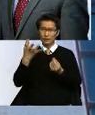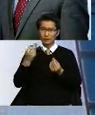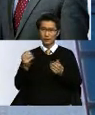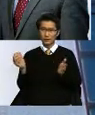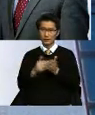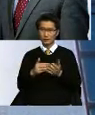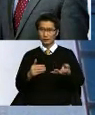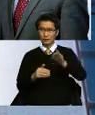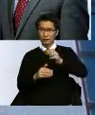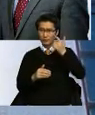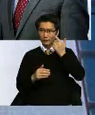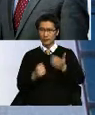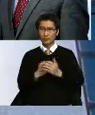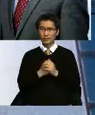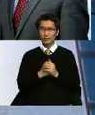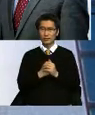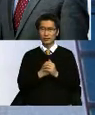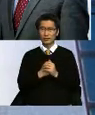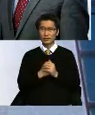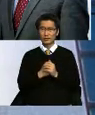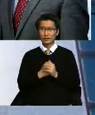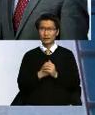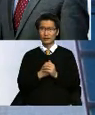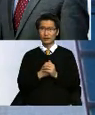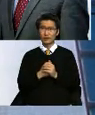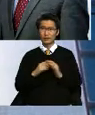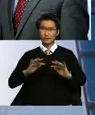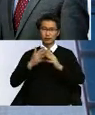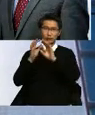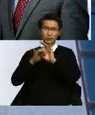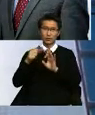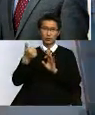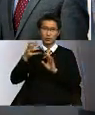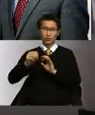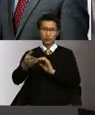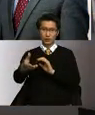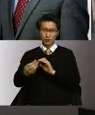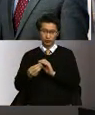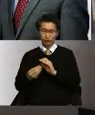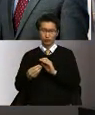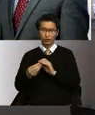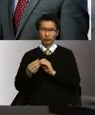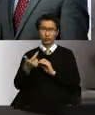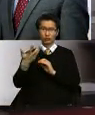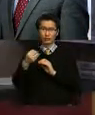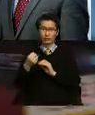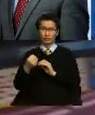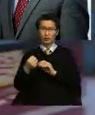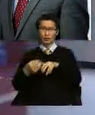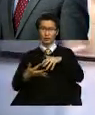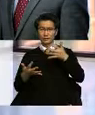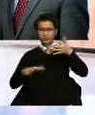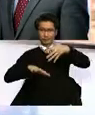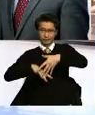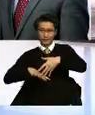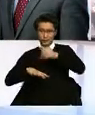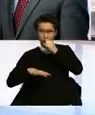원까지 된다는 겁니까? 네, 회관을 신축하며 5억 원을 대출받아 6억 원의 근저당이 설정돼